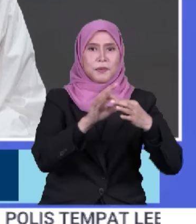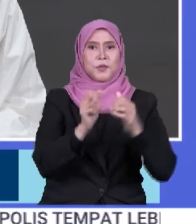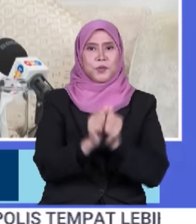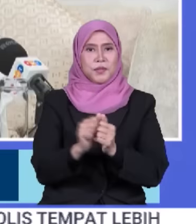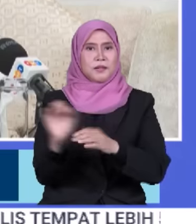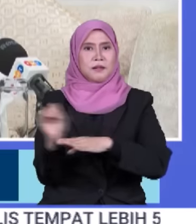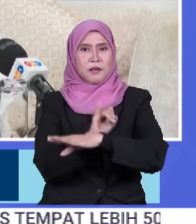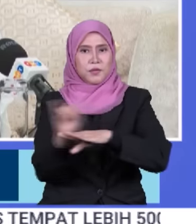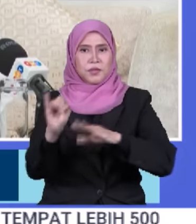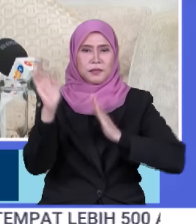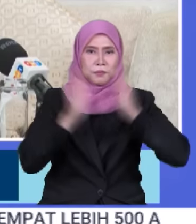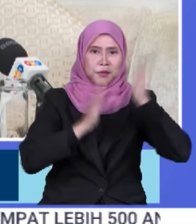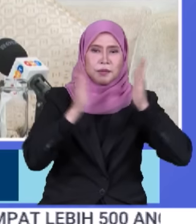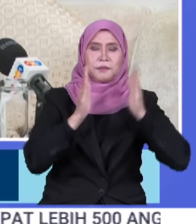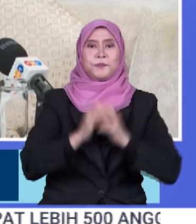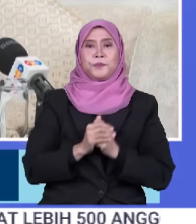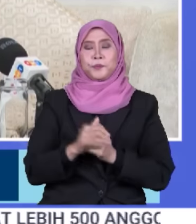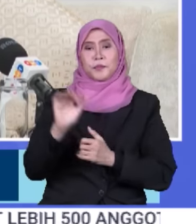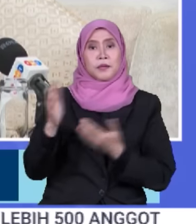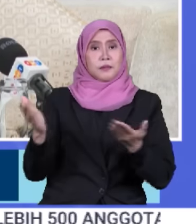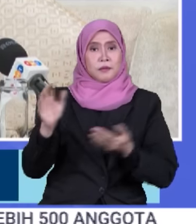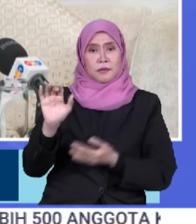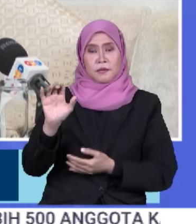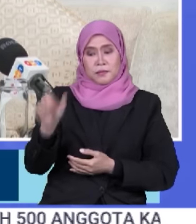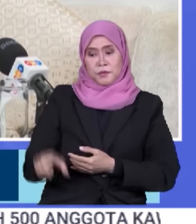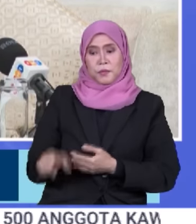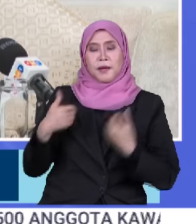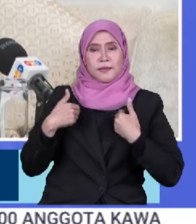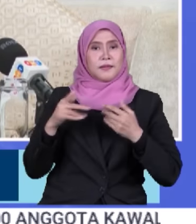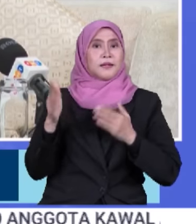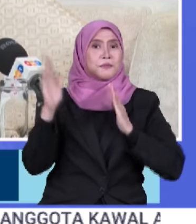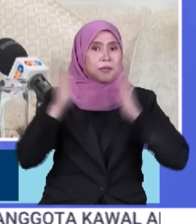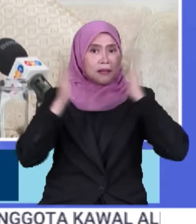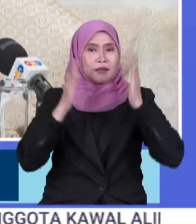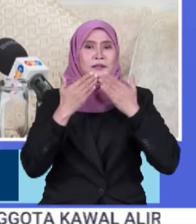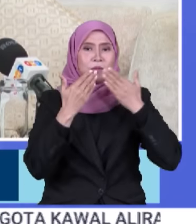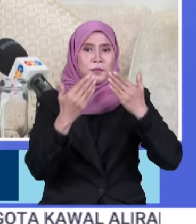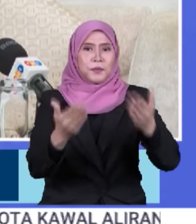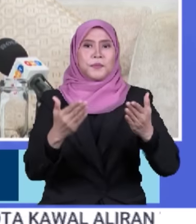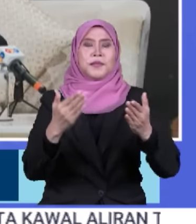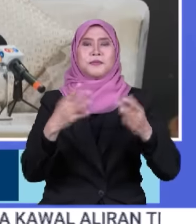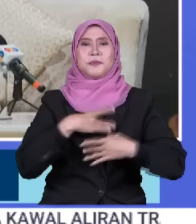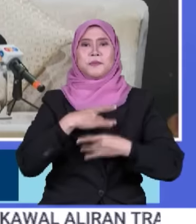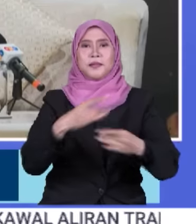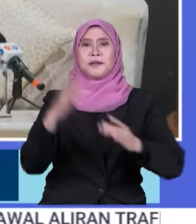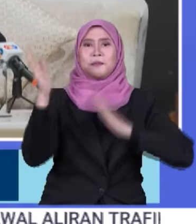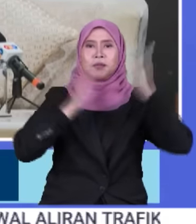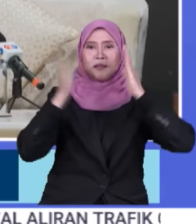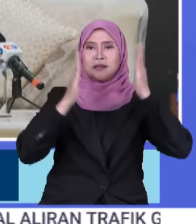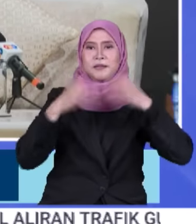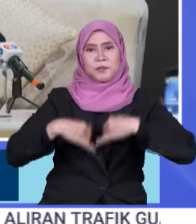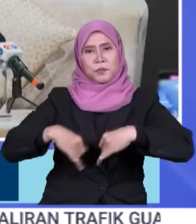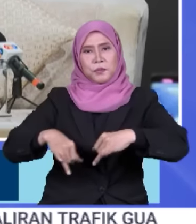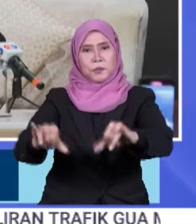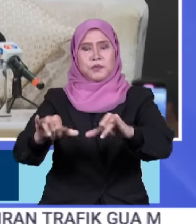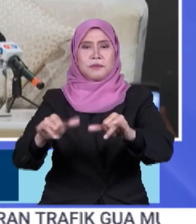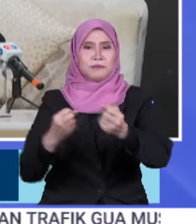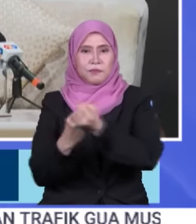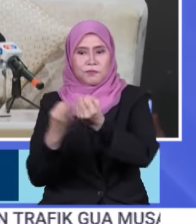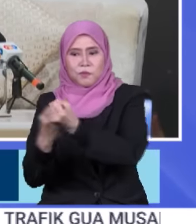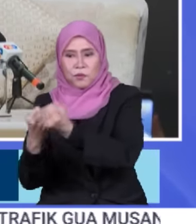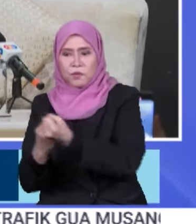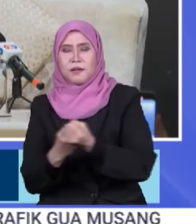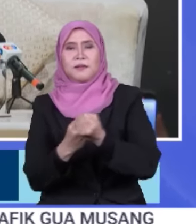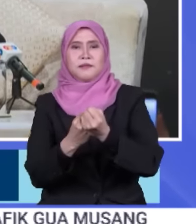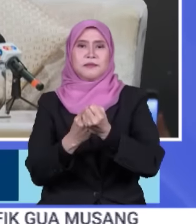pemain industri tempatan. Yeoh kini berada di ibu negara turut berterima kasih kepada peminat Malaysia yang terus memberikan sokongan